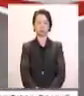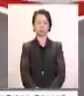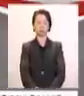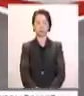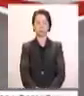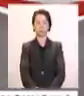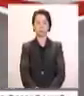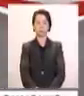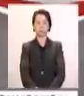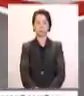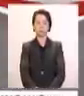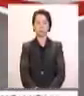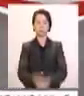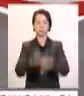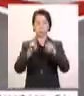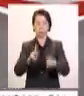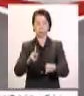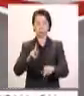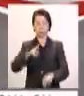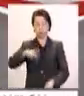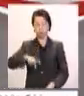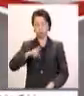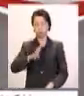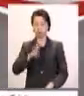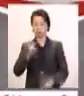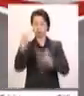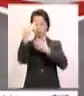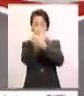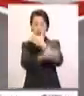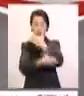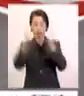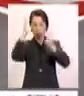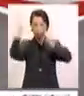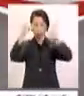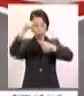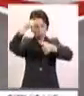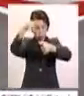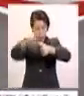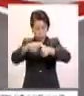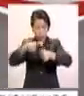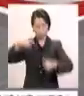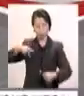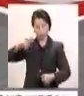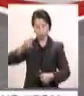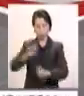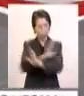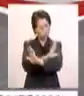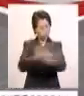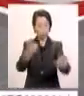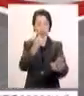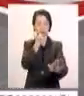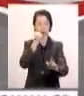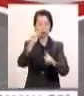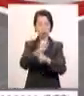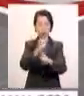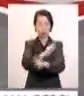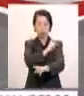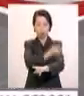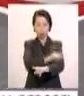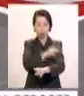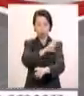Dalam perkembangan lain, pihak berkuasa tempatan PBT di seluruh negara diingatkan Perdana Menteri supaya tidak menyalahguna kuasa